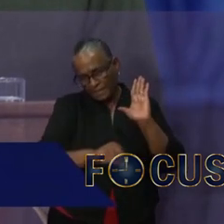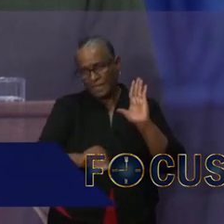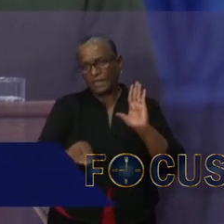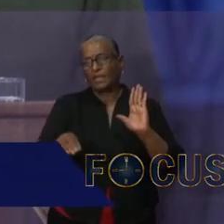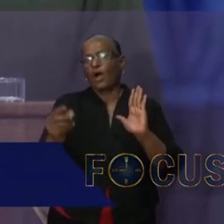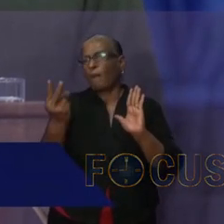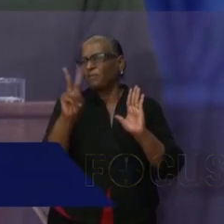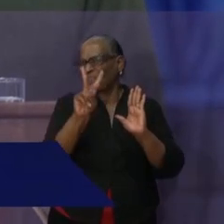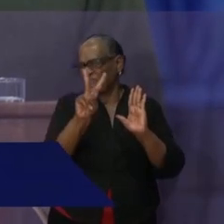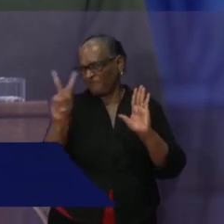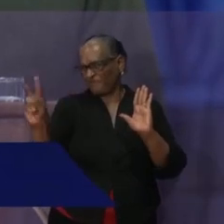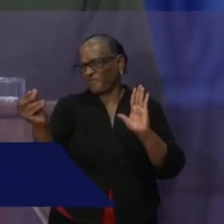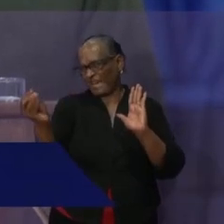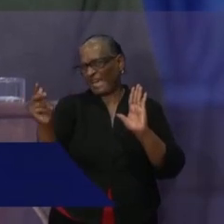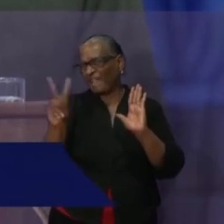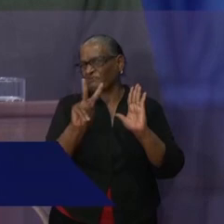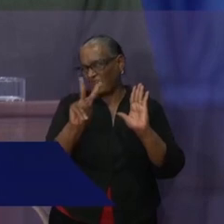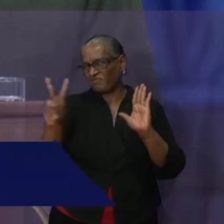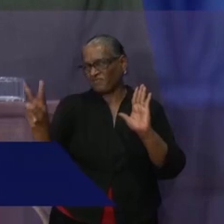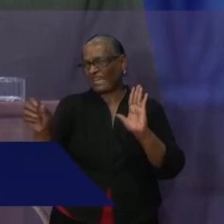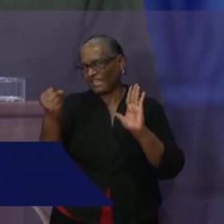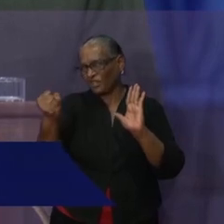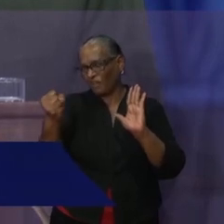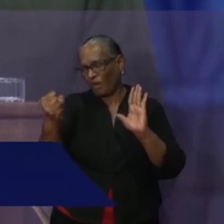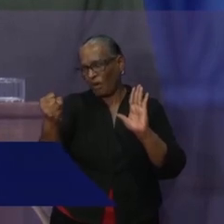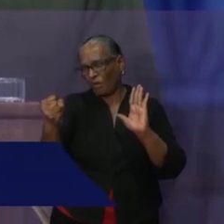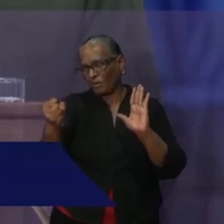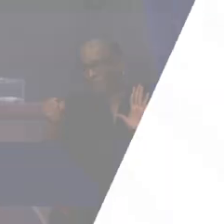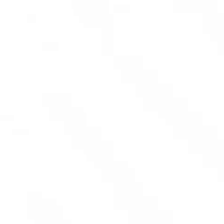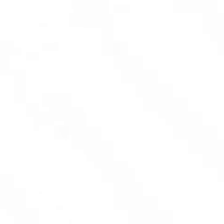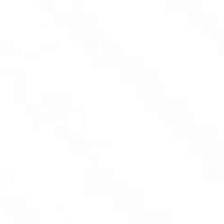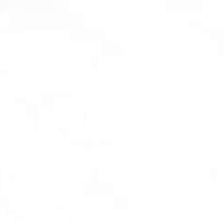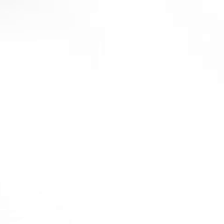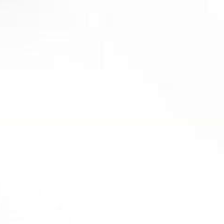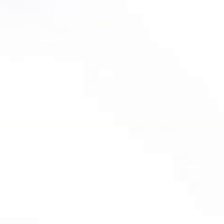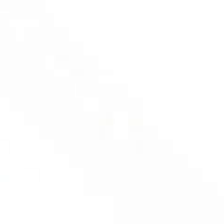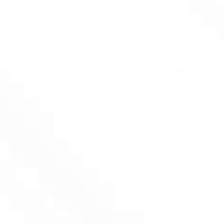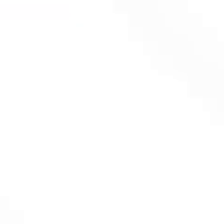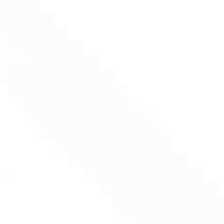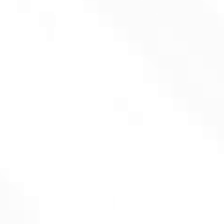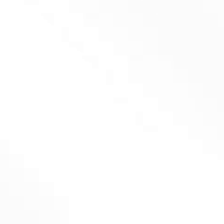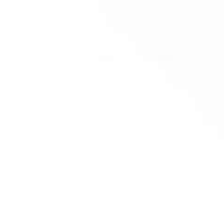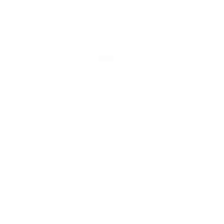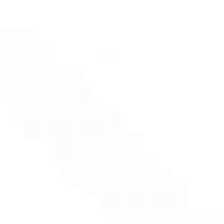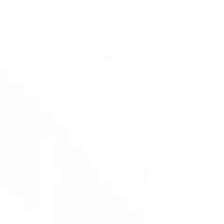trachten om die koers onder controle te krijgen.